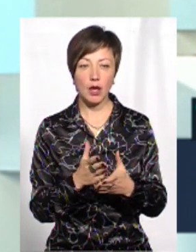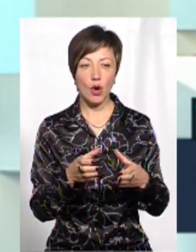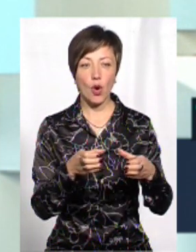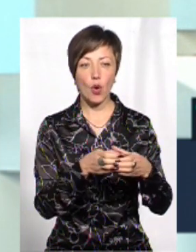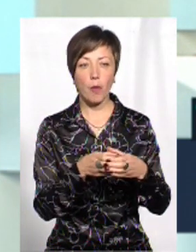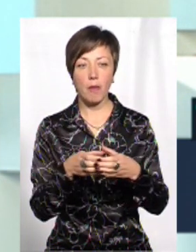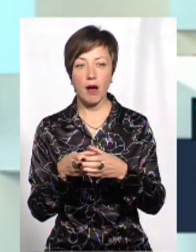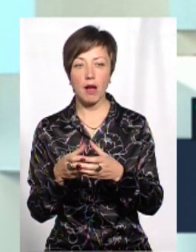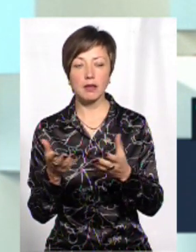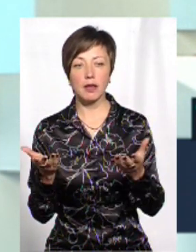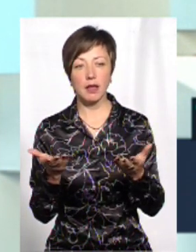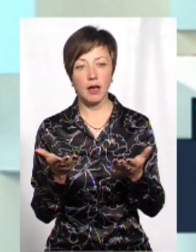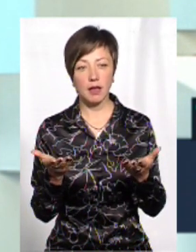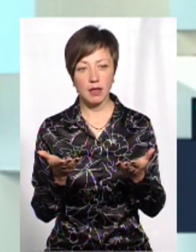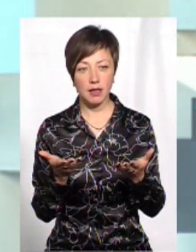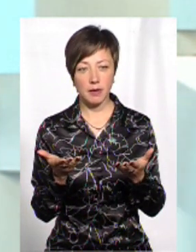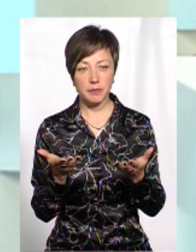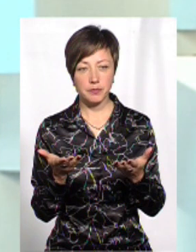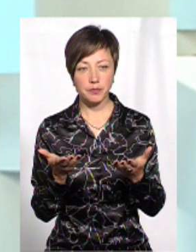громади, які